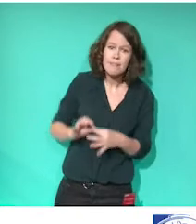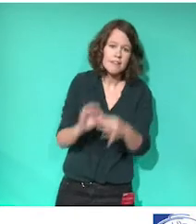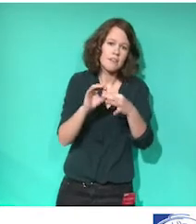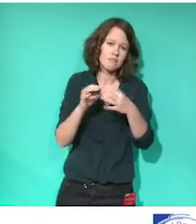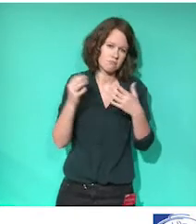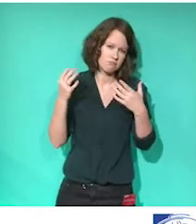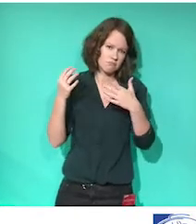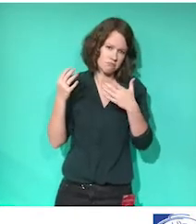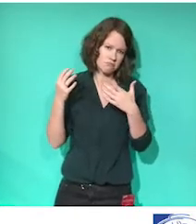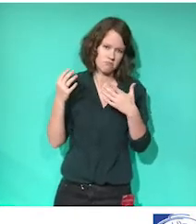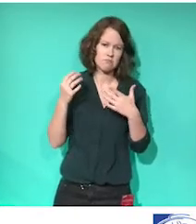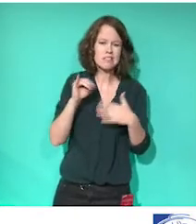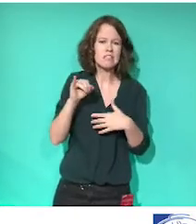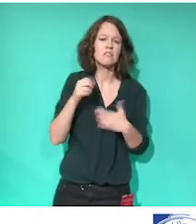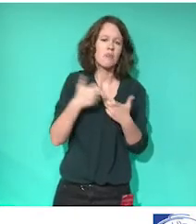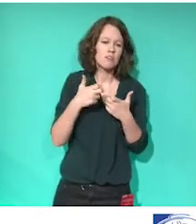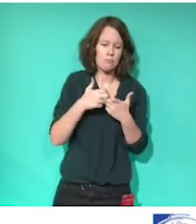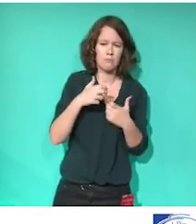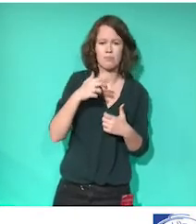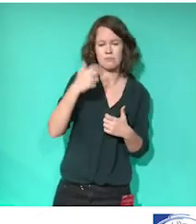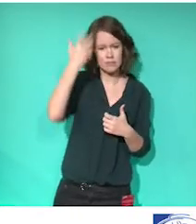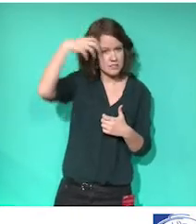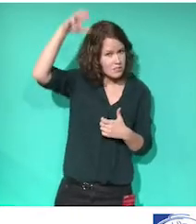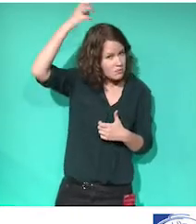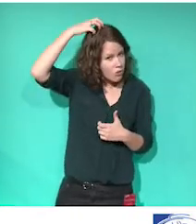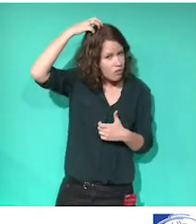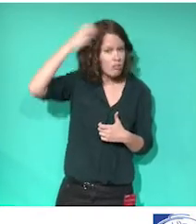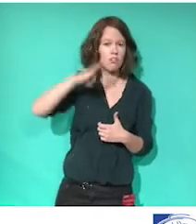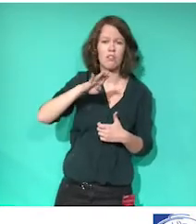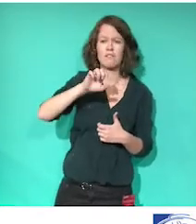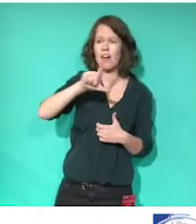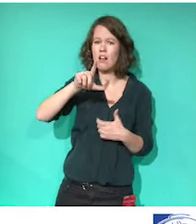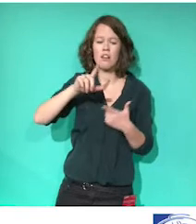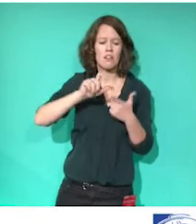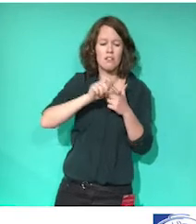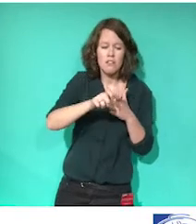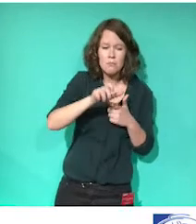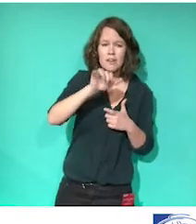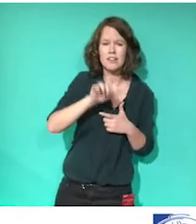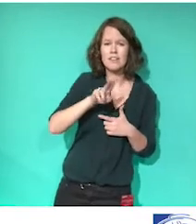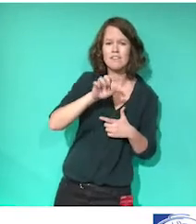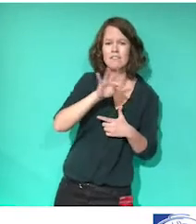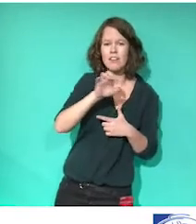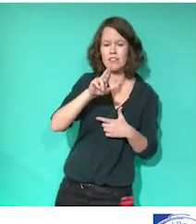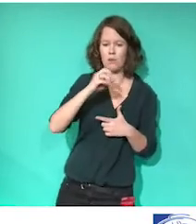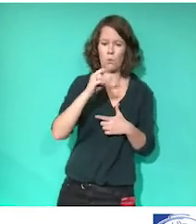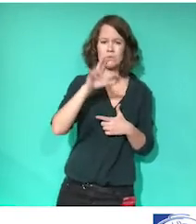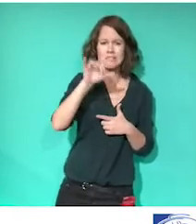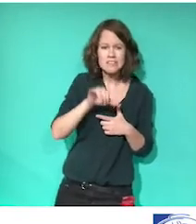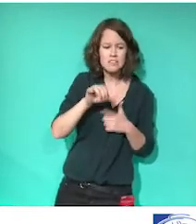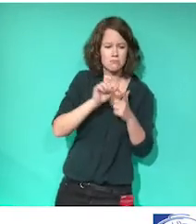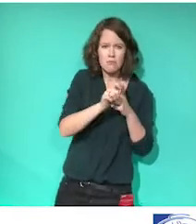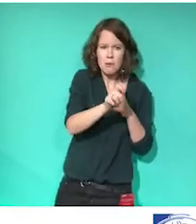dans ce qu'avait porté Simone Veil, puis ensuite Yvette Roudy, et puis toute une série régulièrement de